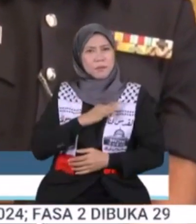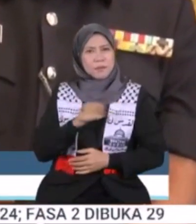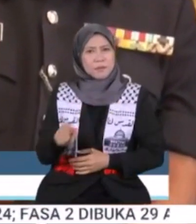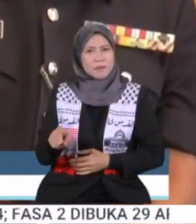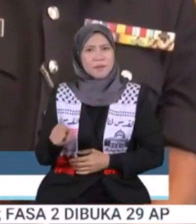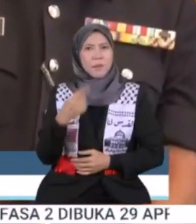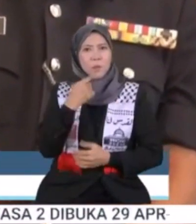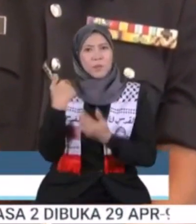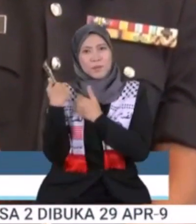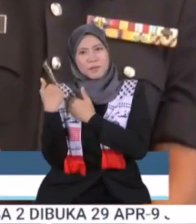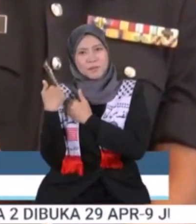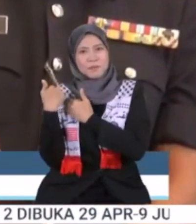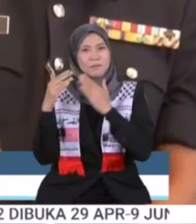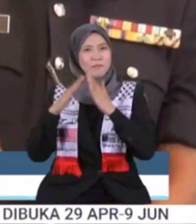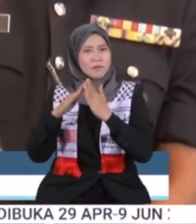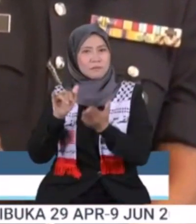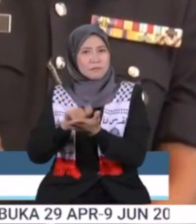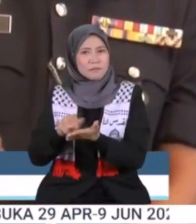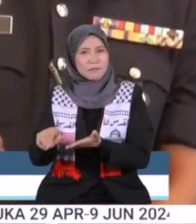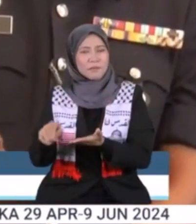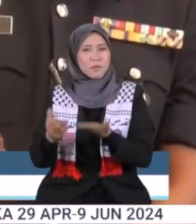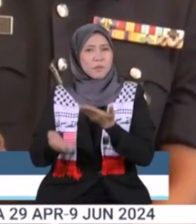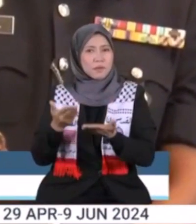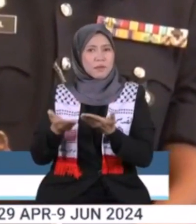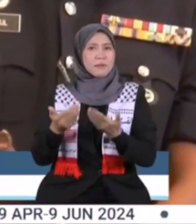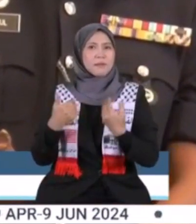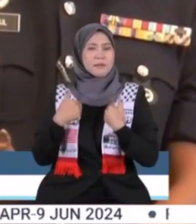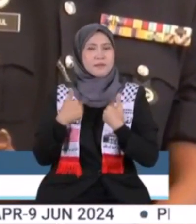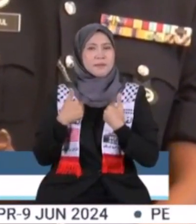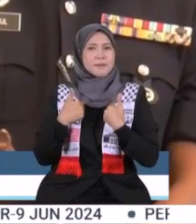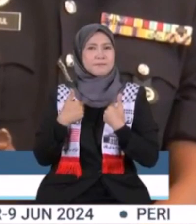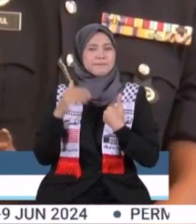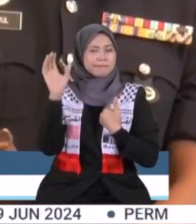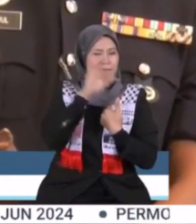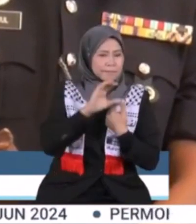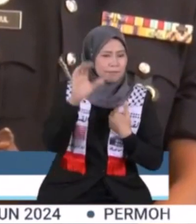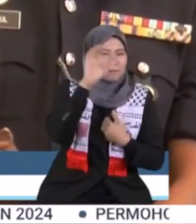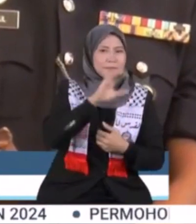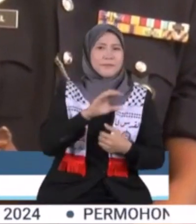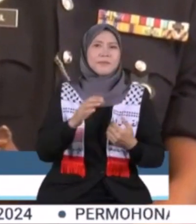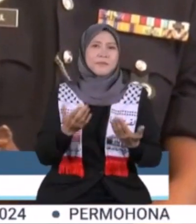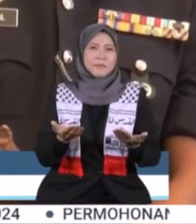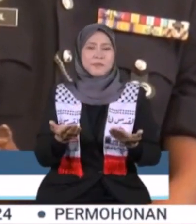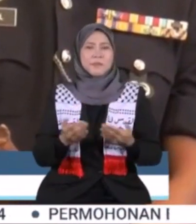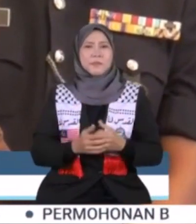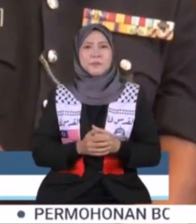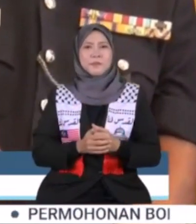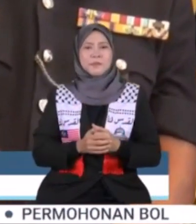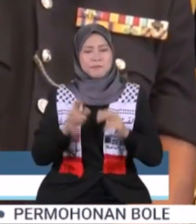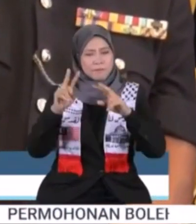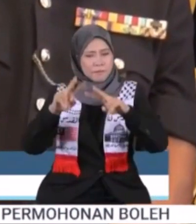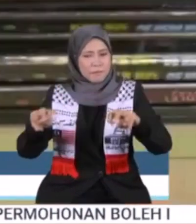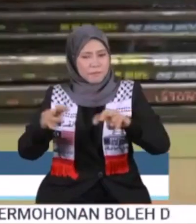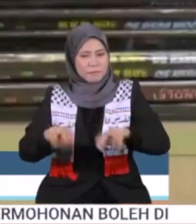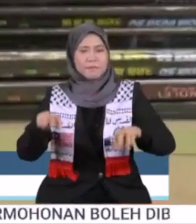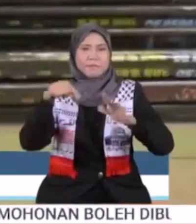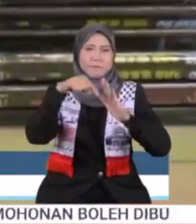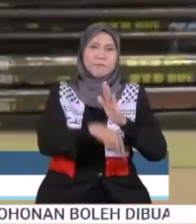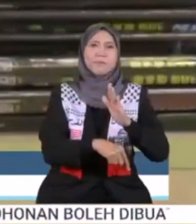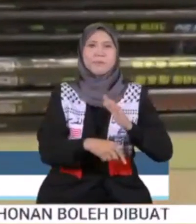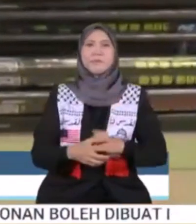siapa yang bertanggungjawab ke atas rumah itu. Kemungkinan dia dapat membantu kita untuk menjalankan siasatan